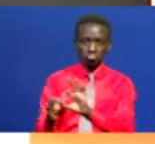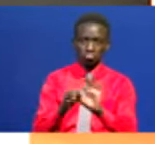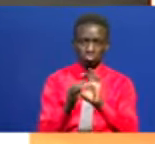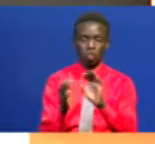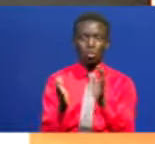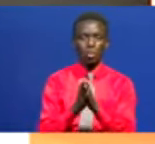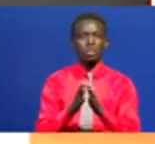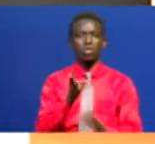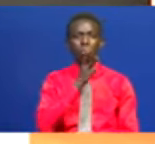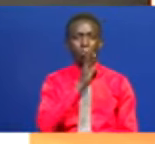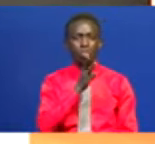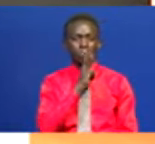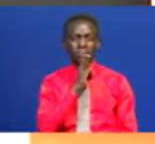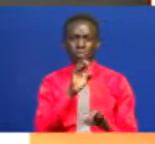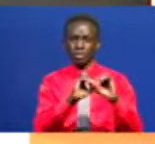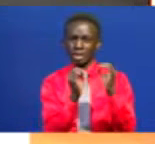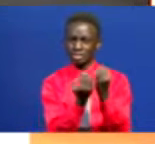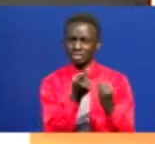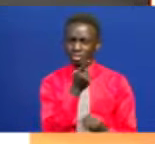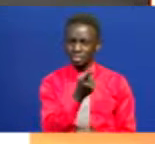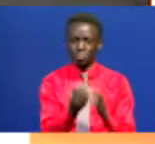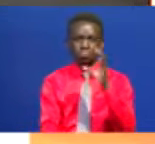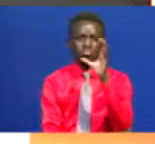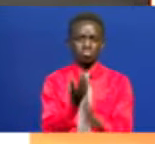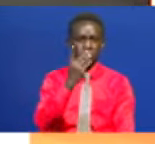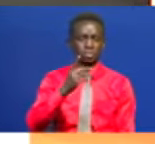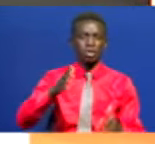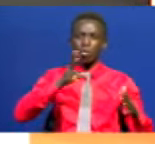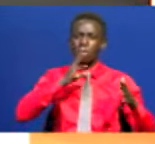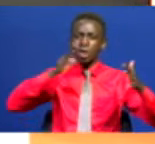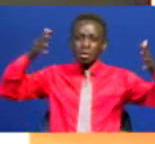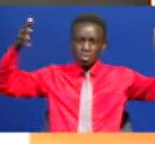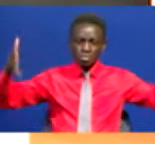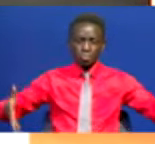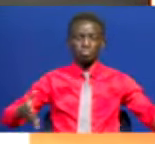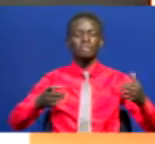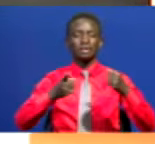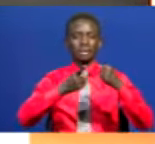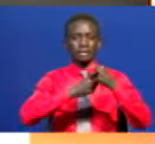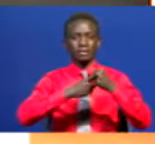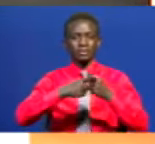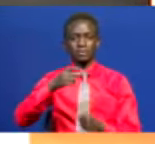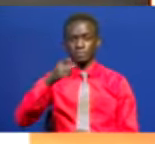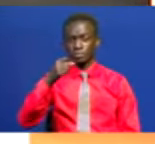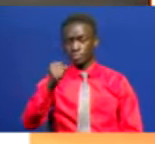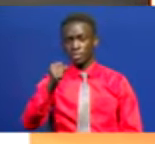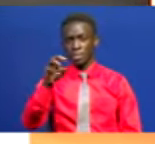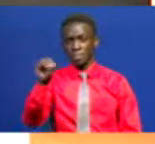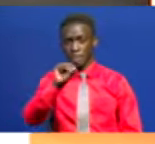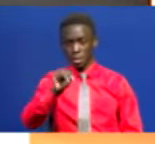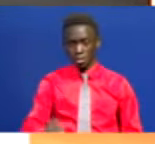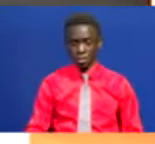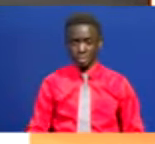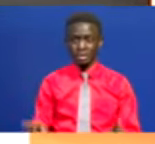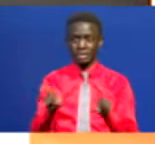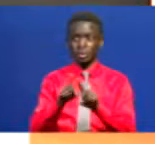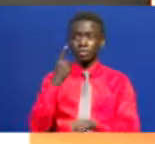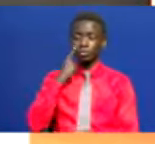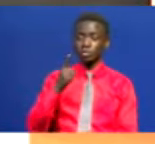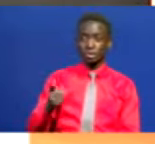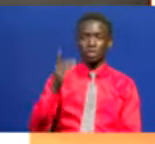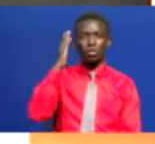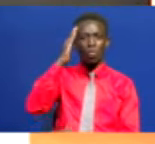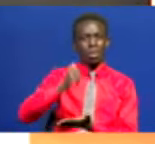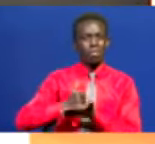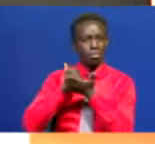maji kuzindua mradi wa maji wa shilingi milioni 50. Bwawa hilo litapunguza uhaba wa maji katika eneo hilo baada ya